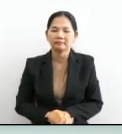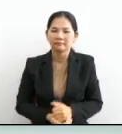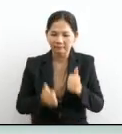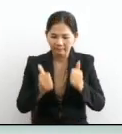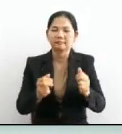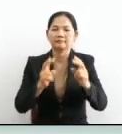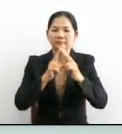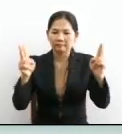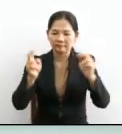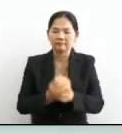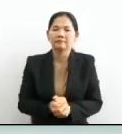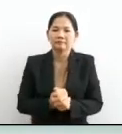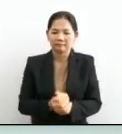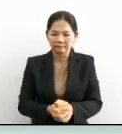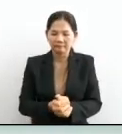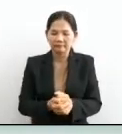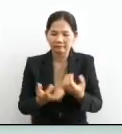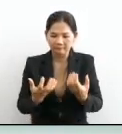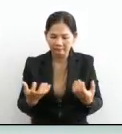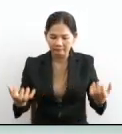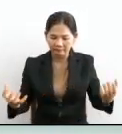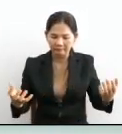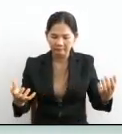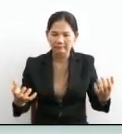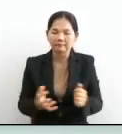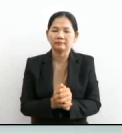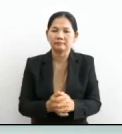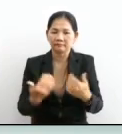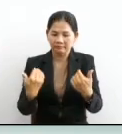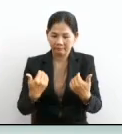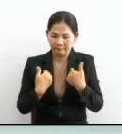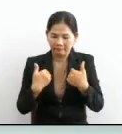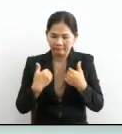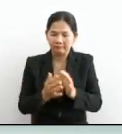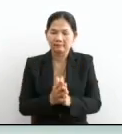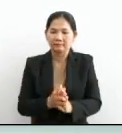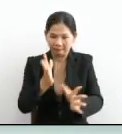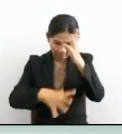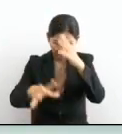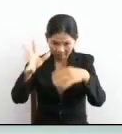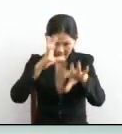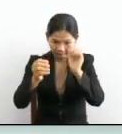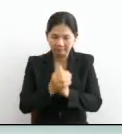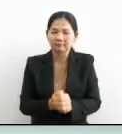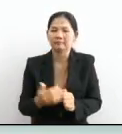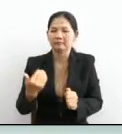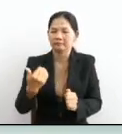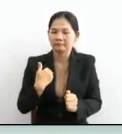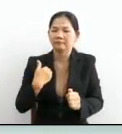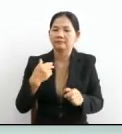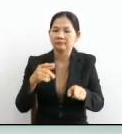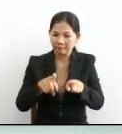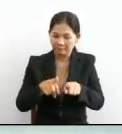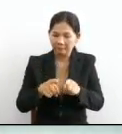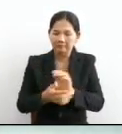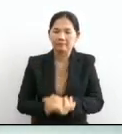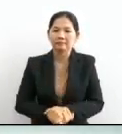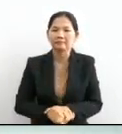Chà là ổn nà, chà chẳng xong về rẻ để con trừ. Chà triêm, chà xâm rập ca riêng thằng ngày ní, chà miền đối chìa.